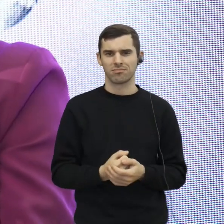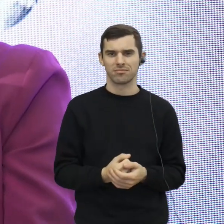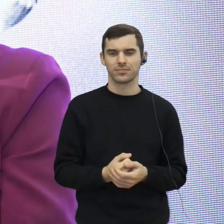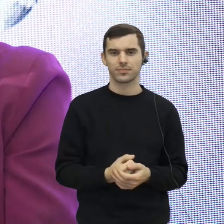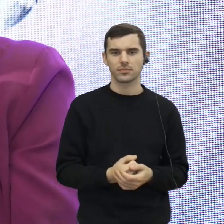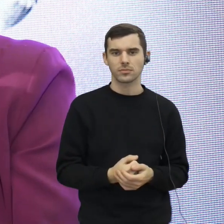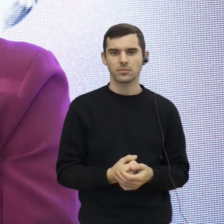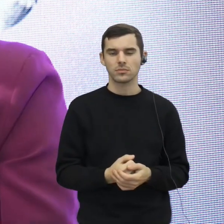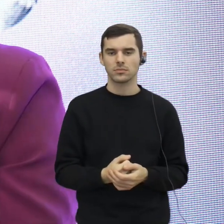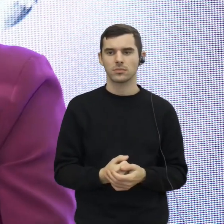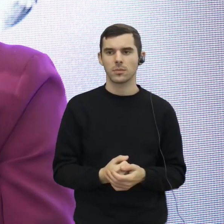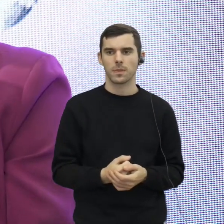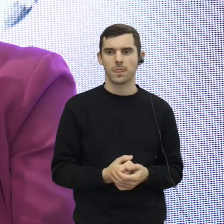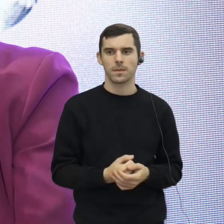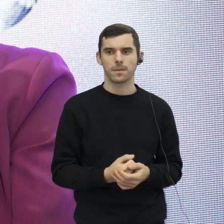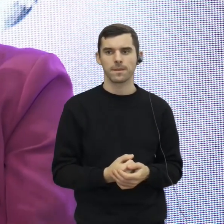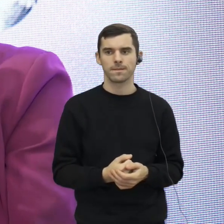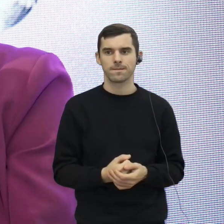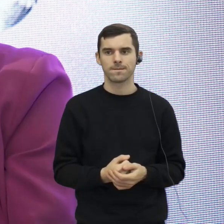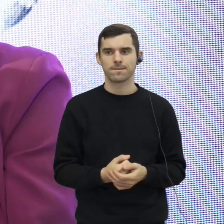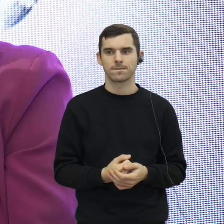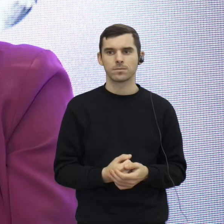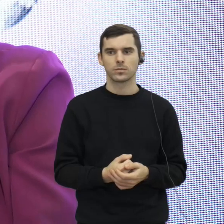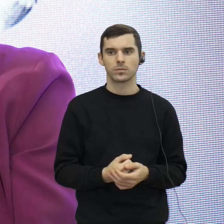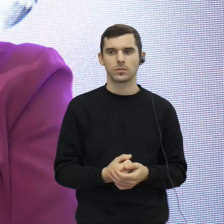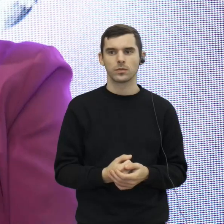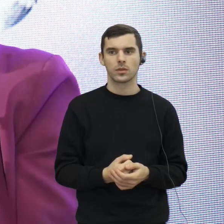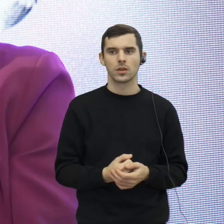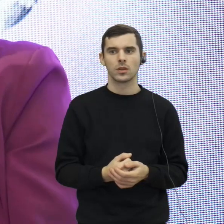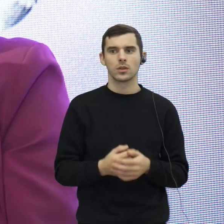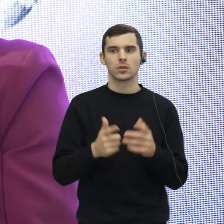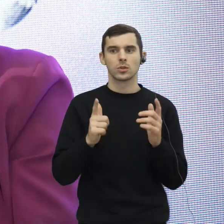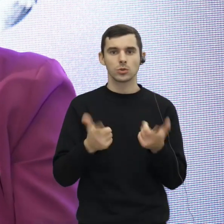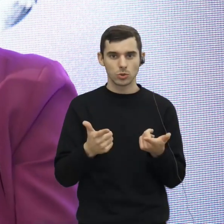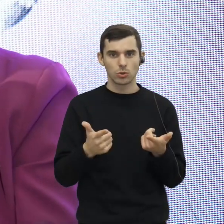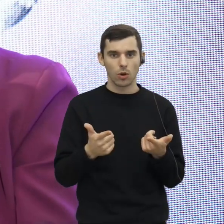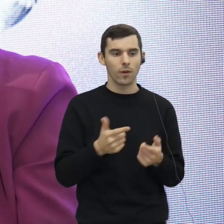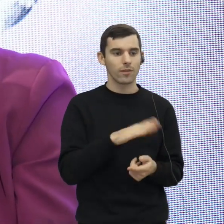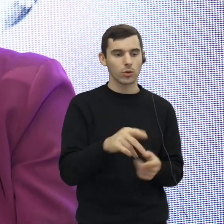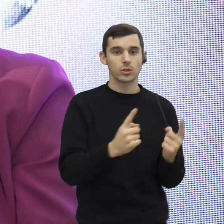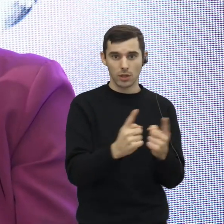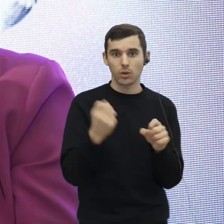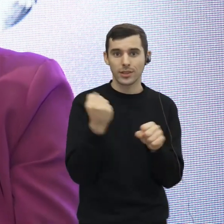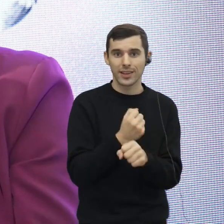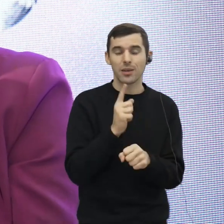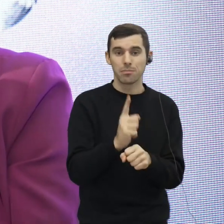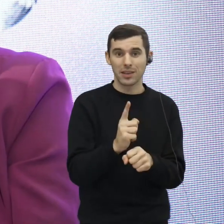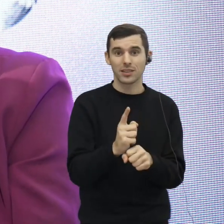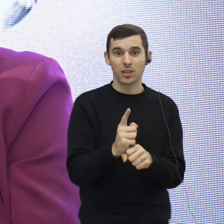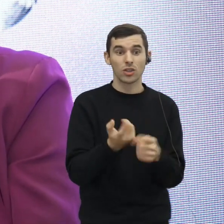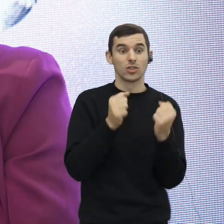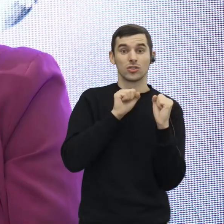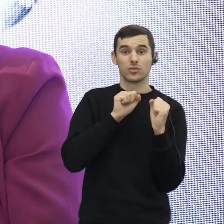žodžiu, tikrai nuo ko yra saugoti ir trans bendruomenė nėra ta bendruomenė, ne? Tai žodžiu,